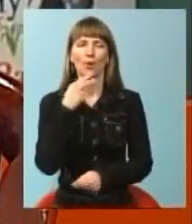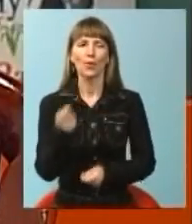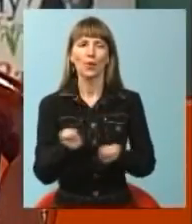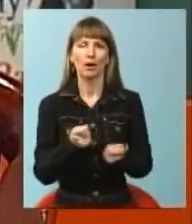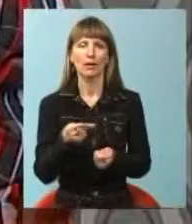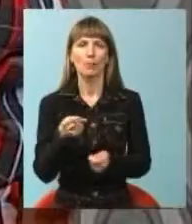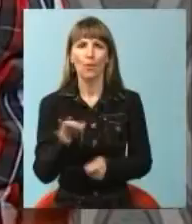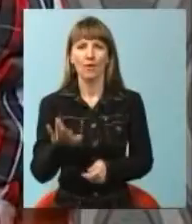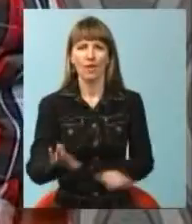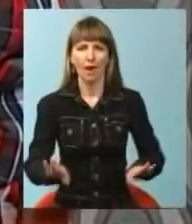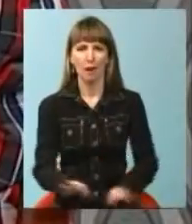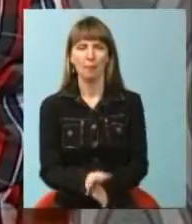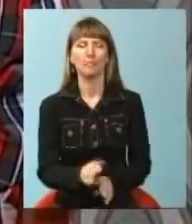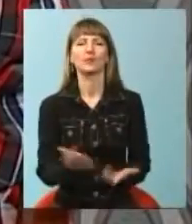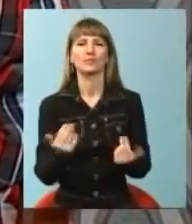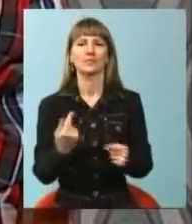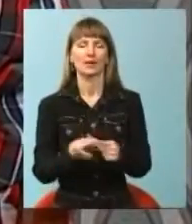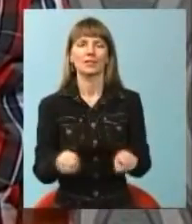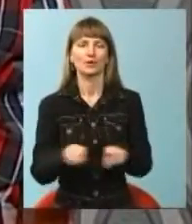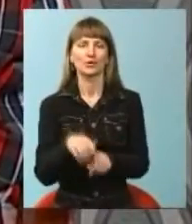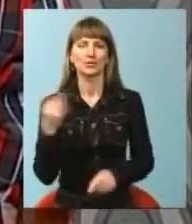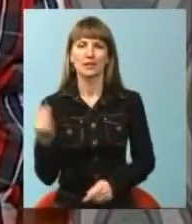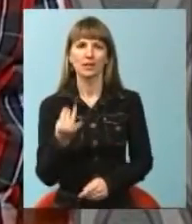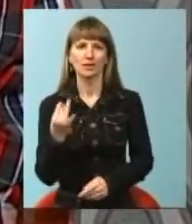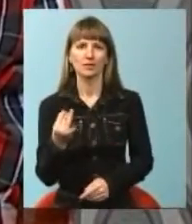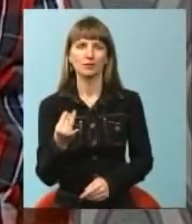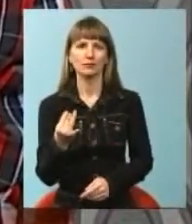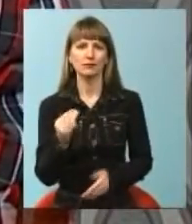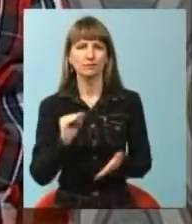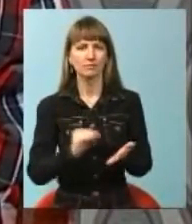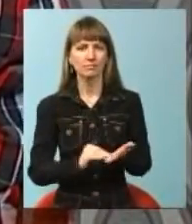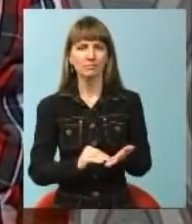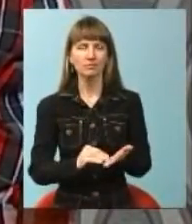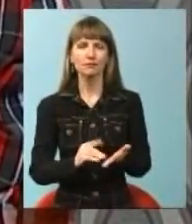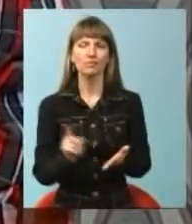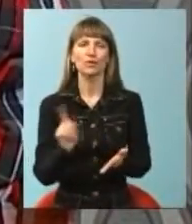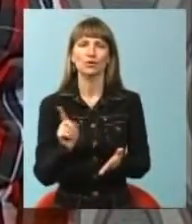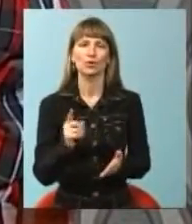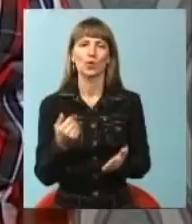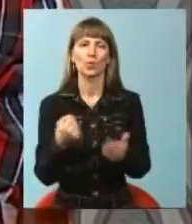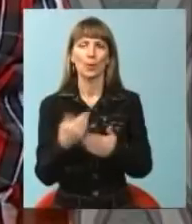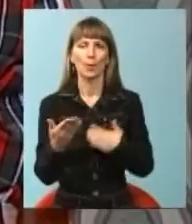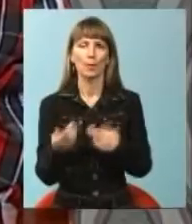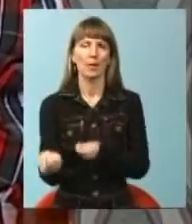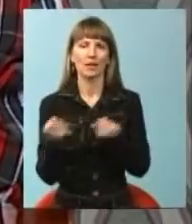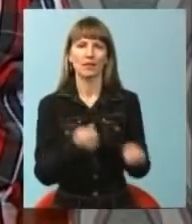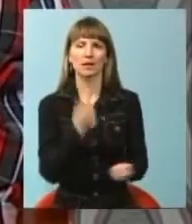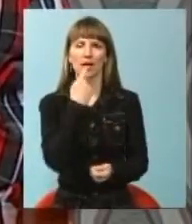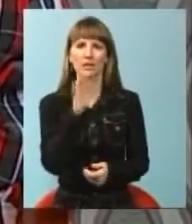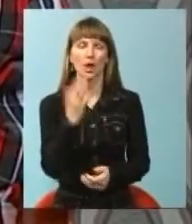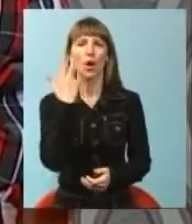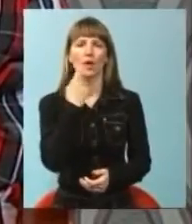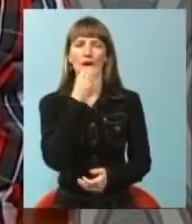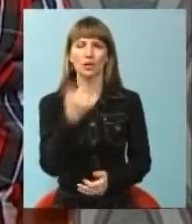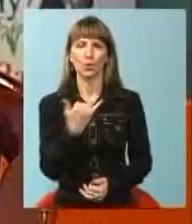цим ямам. Так, це також така цікава нотатка стосовно перевезення яєць. А тепер, коли вже яйця вже в нас в магазині